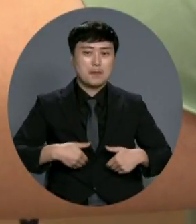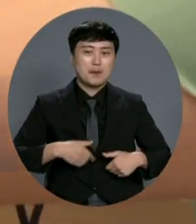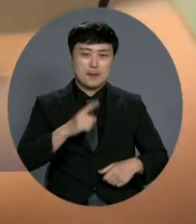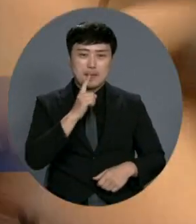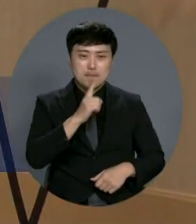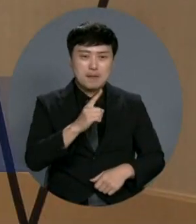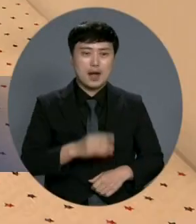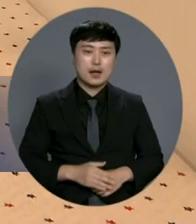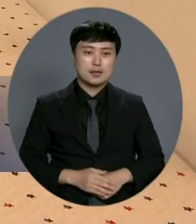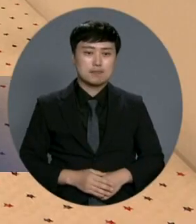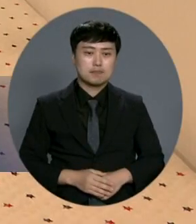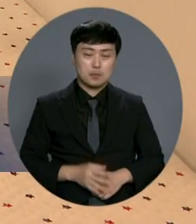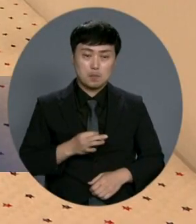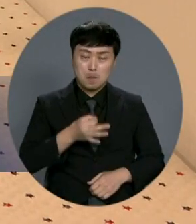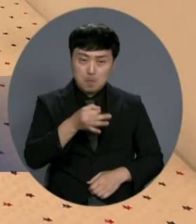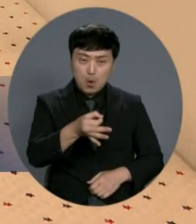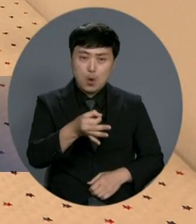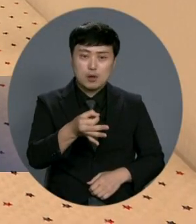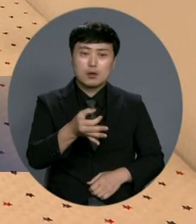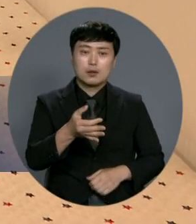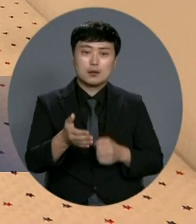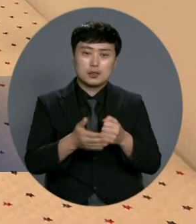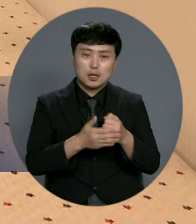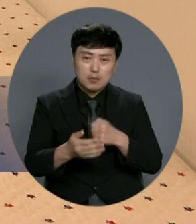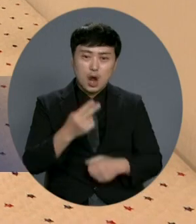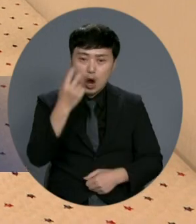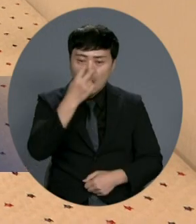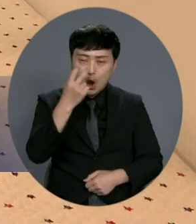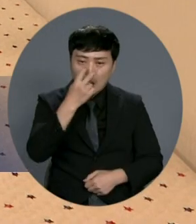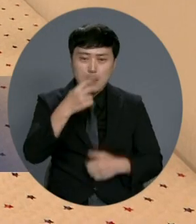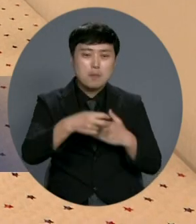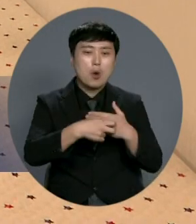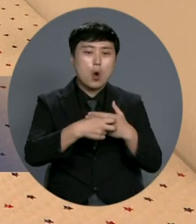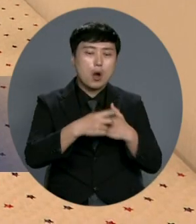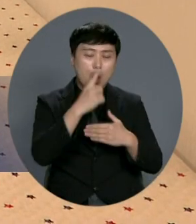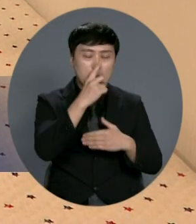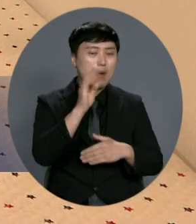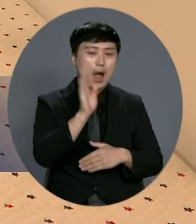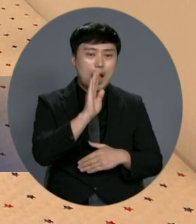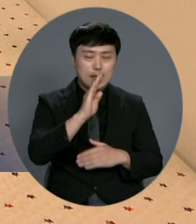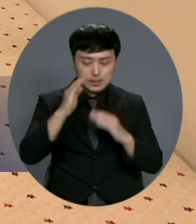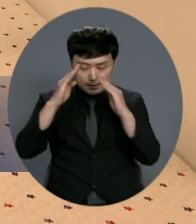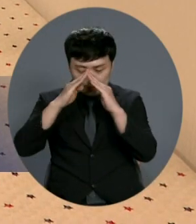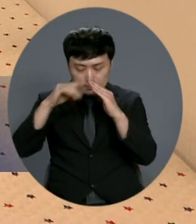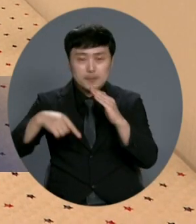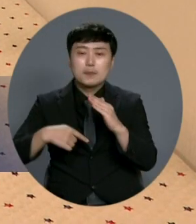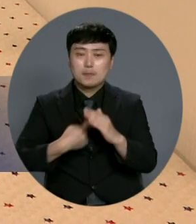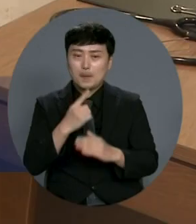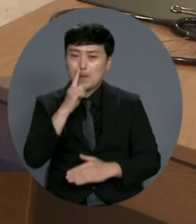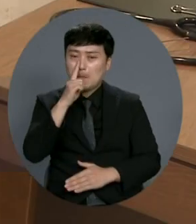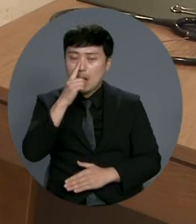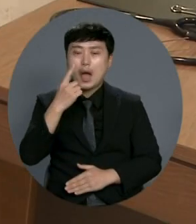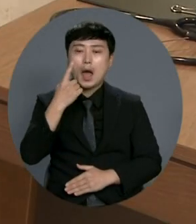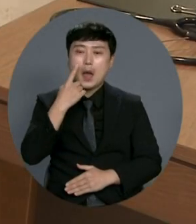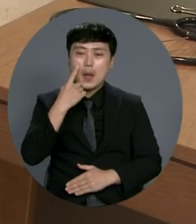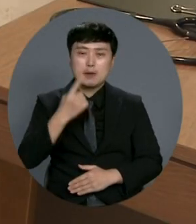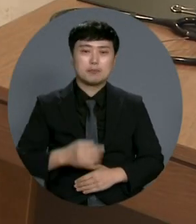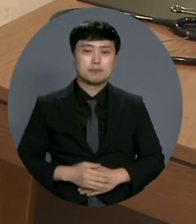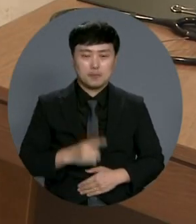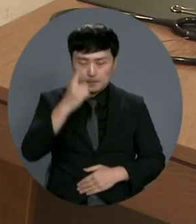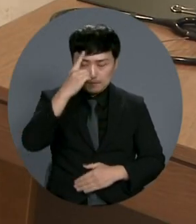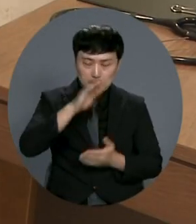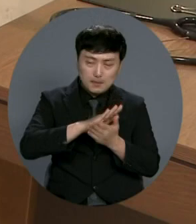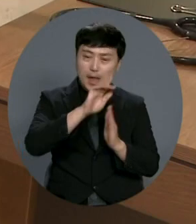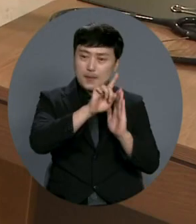어차피 검사는 병원에서 안 할 거고 혹시 궁금하시면 집에서 자가진단 키트 한번 해보시고요 해열제와